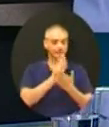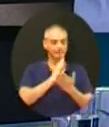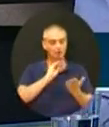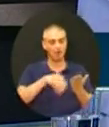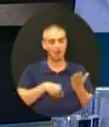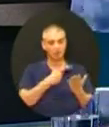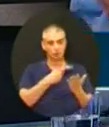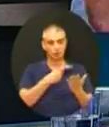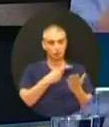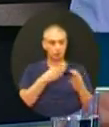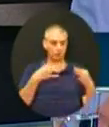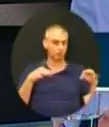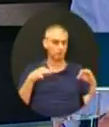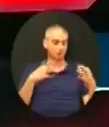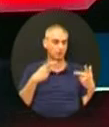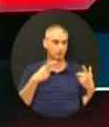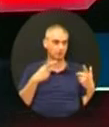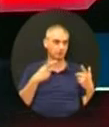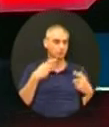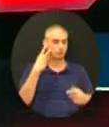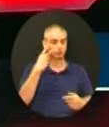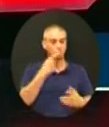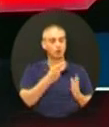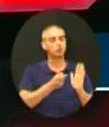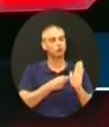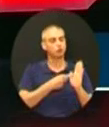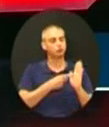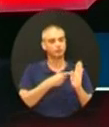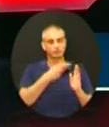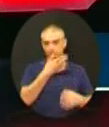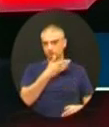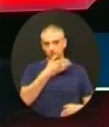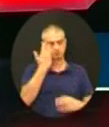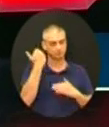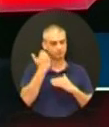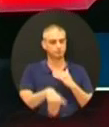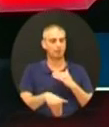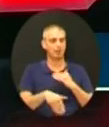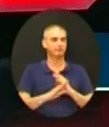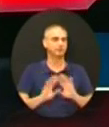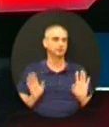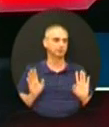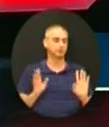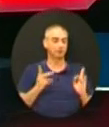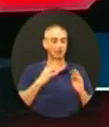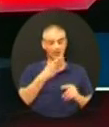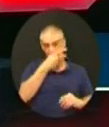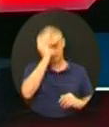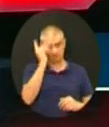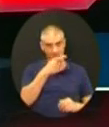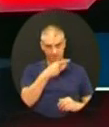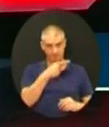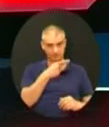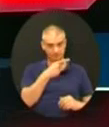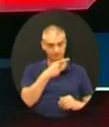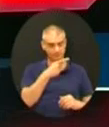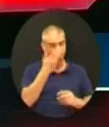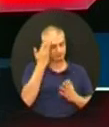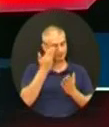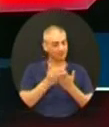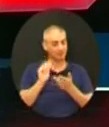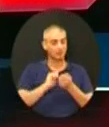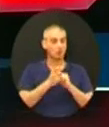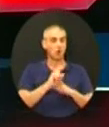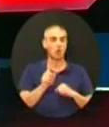על נייר בוושינגטון שדורשים מטראמפ להפסיק את המנגנון הזה. כמה טראמפ יתעלם מהעניין